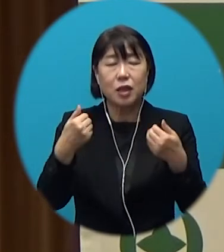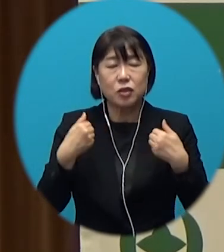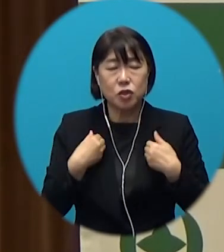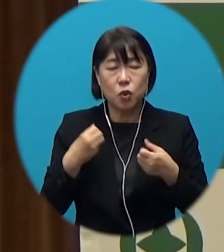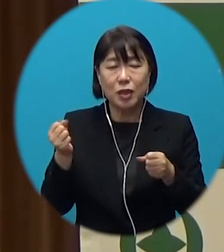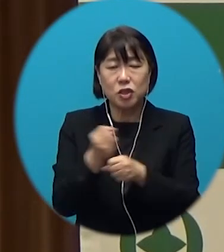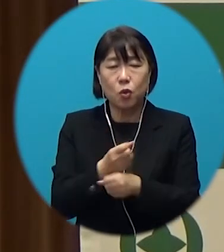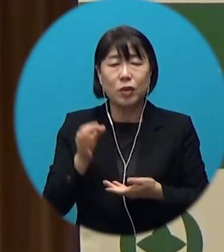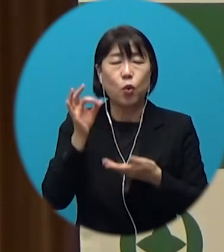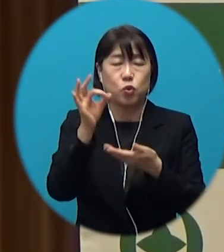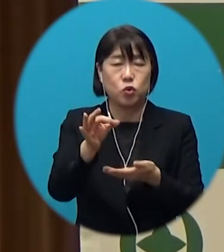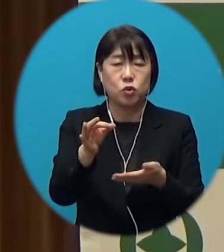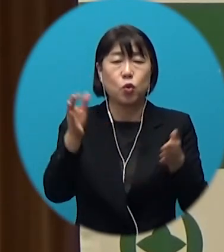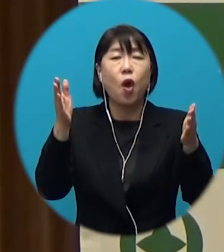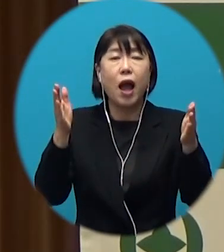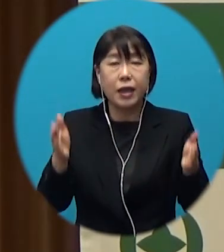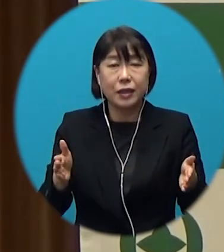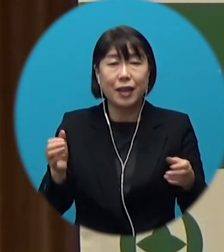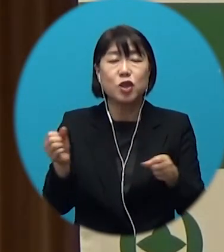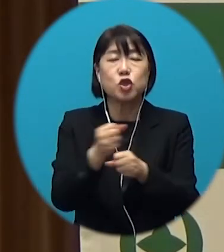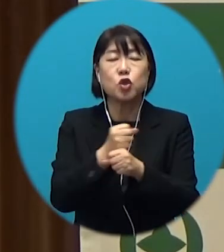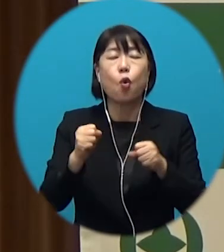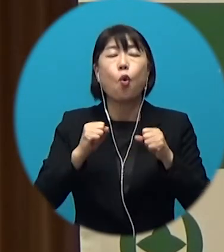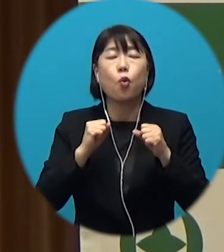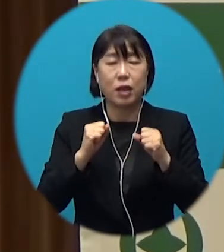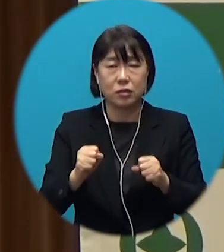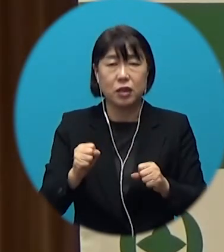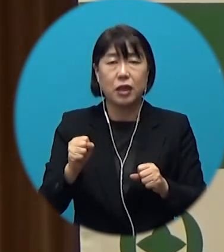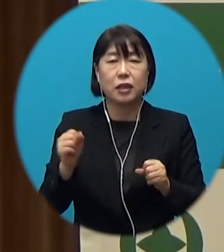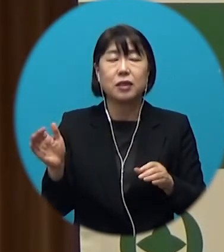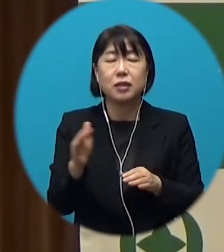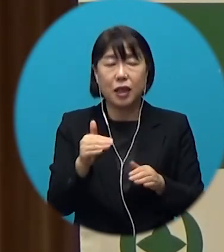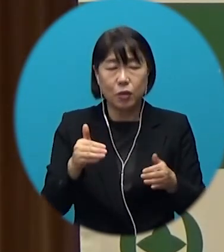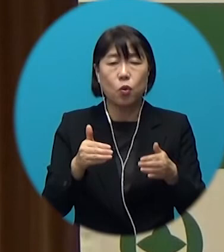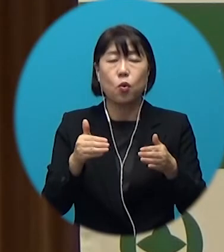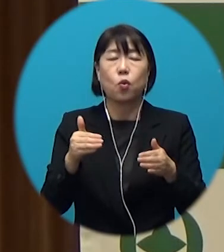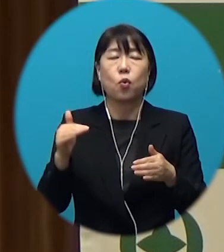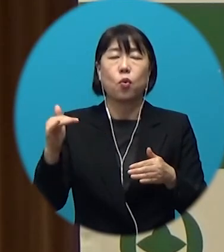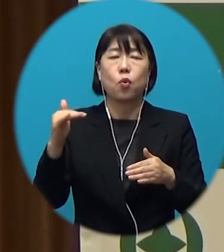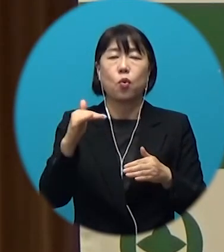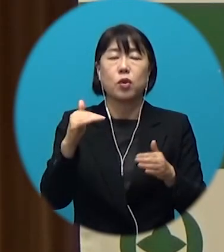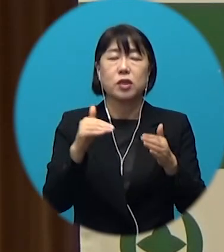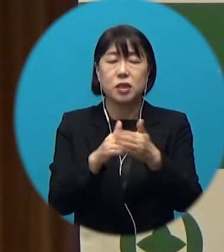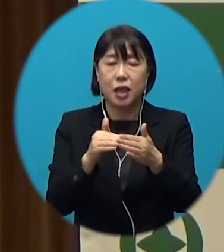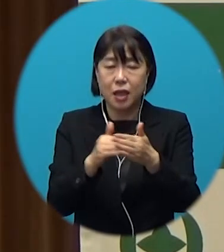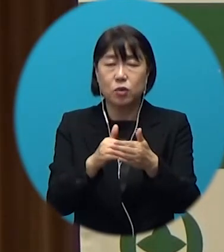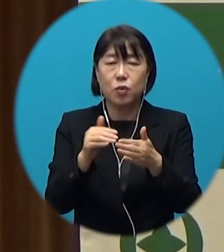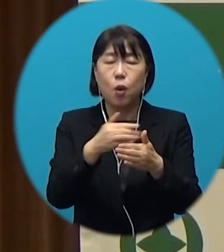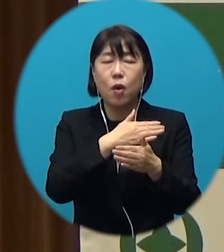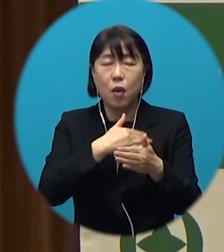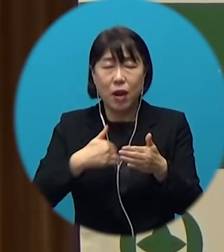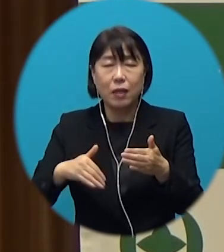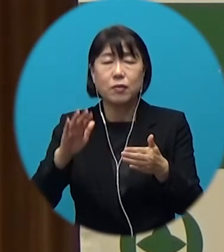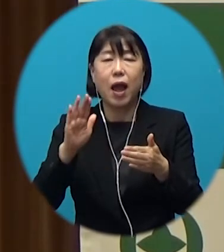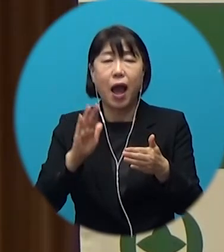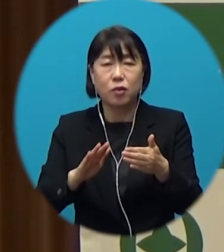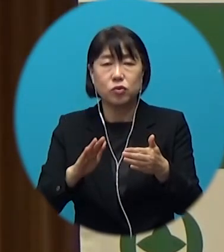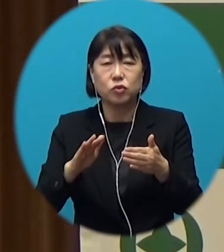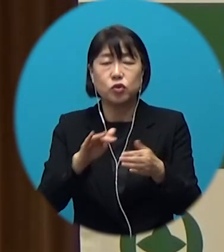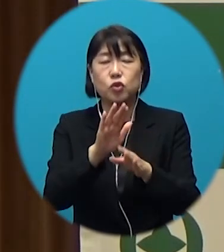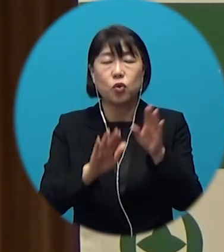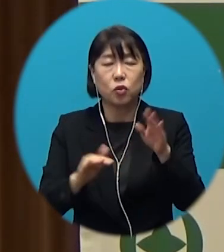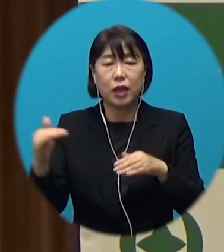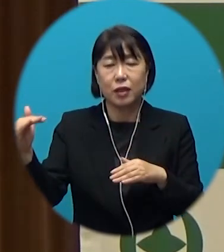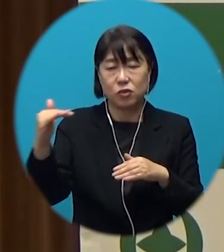その範囲内で事業を行っていく、その制約を住民たちに課したものというふうにさせていただ